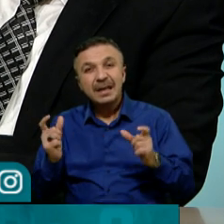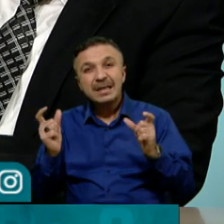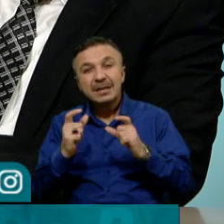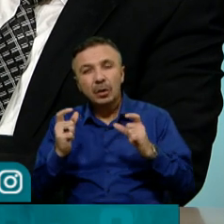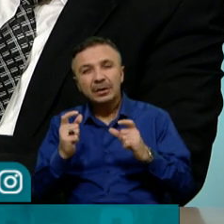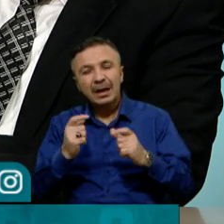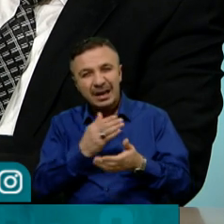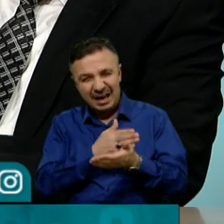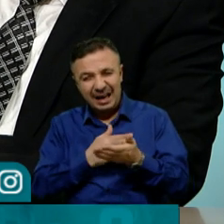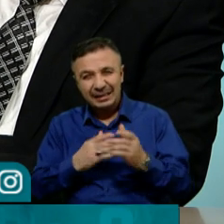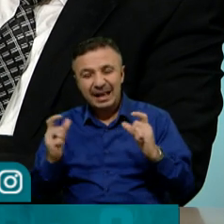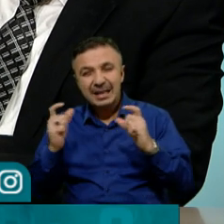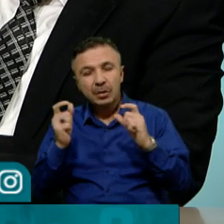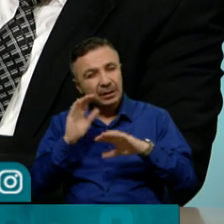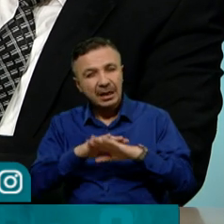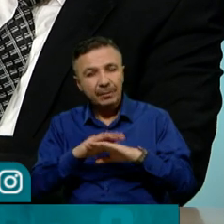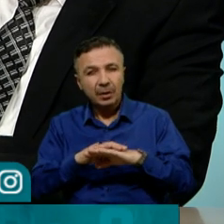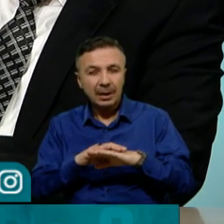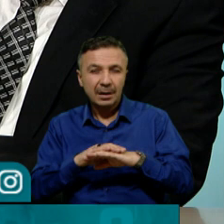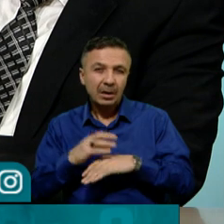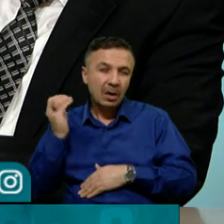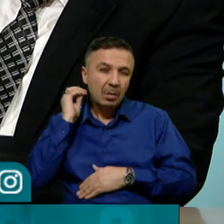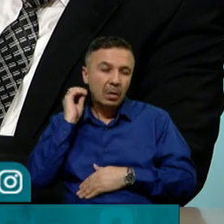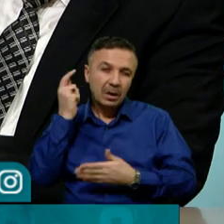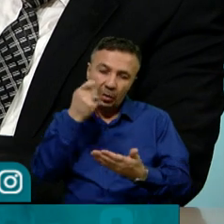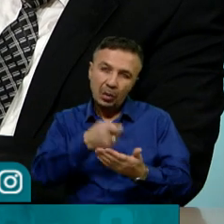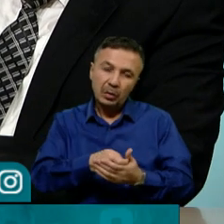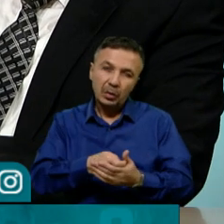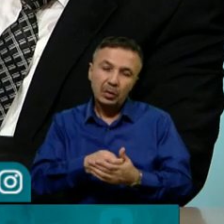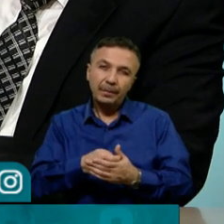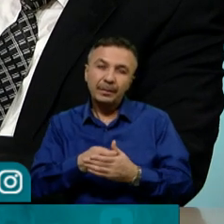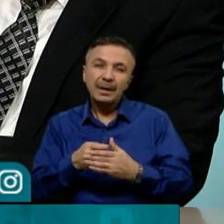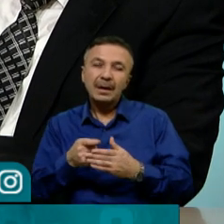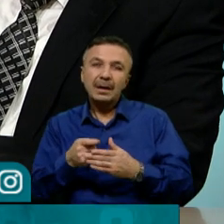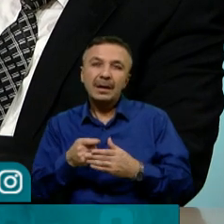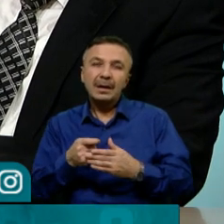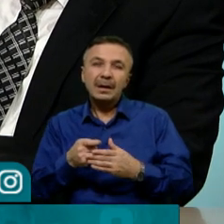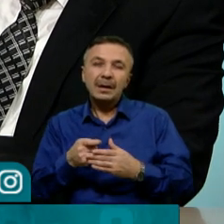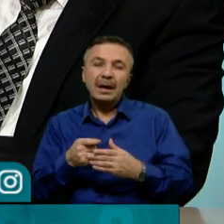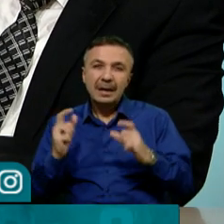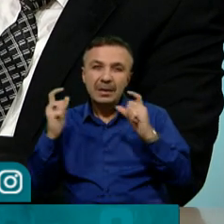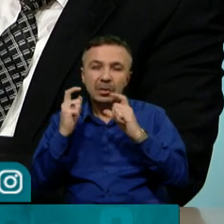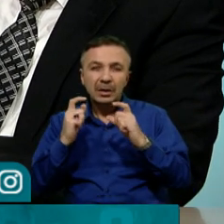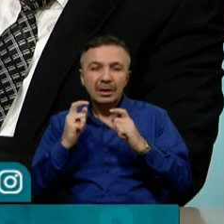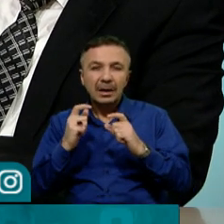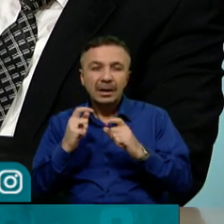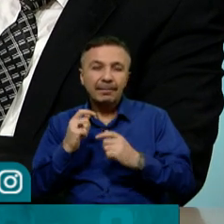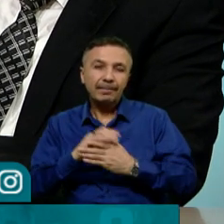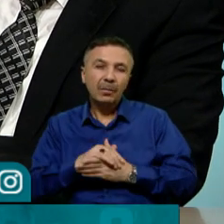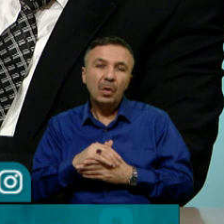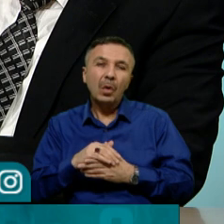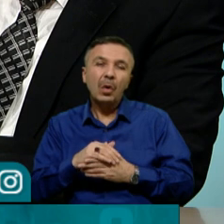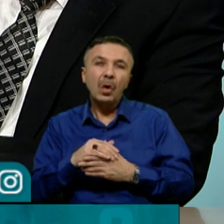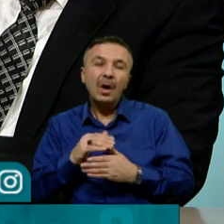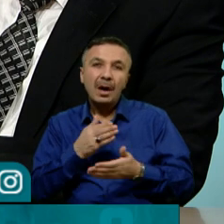normalde borcumuz ediyorduk artı sigorta yapıyorlar Biz edebildim yolla sigorta masrafı var diye Zafer Zafer Bey o